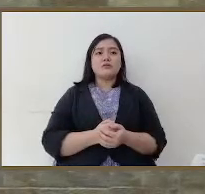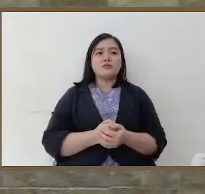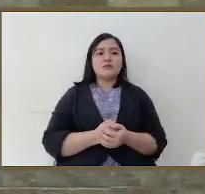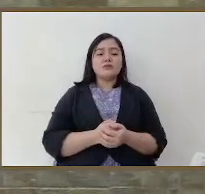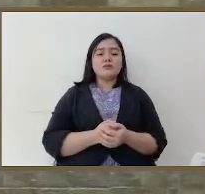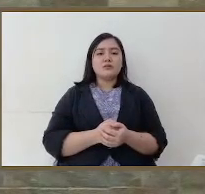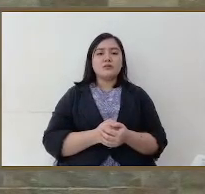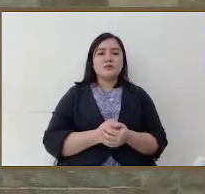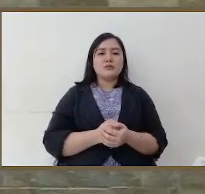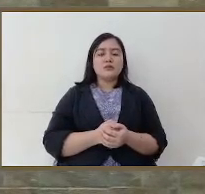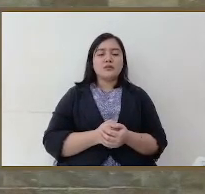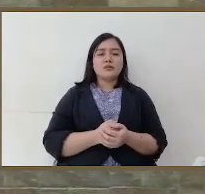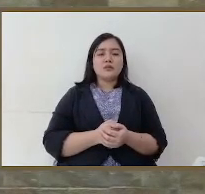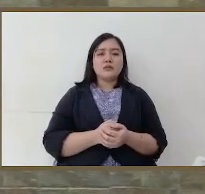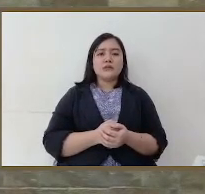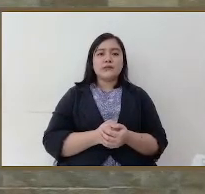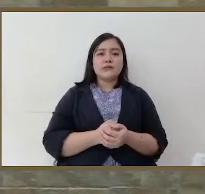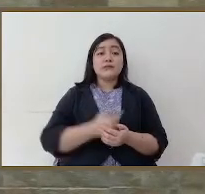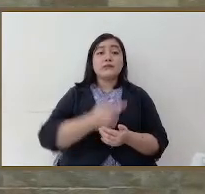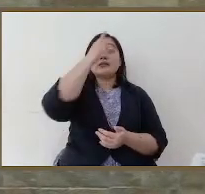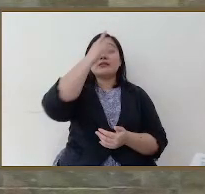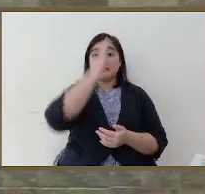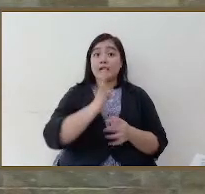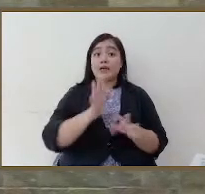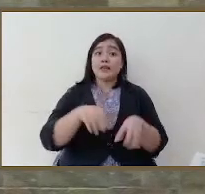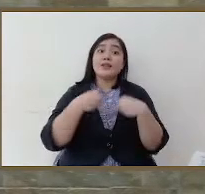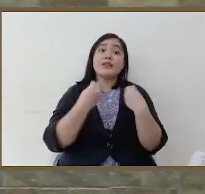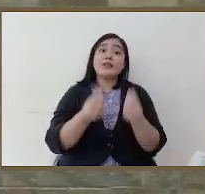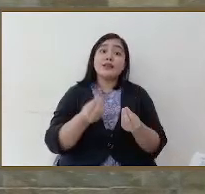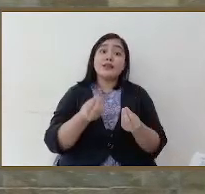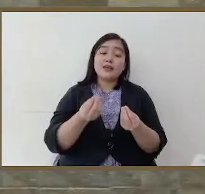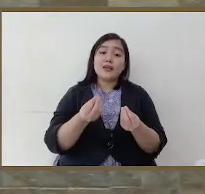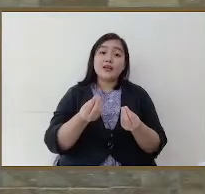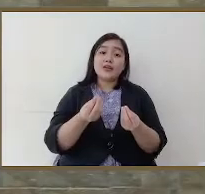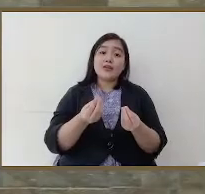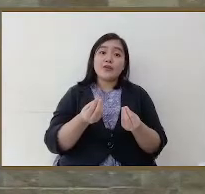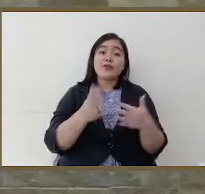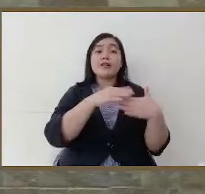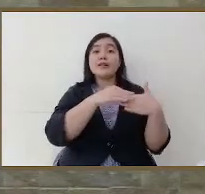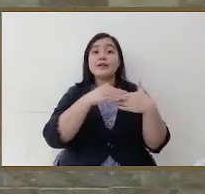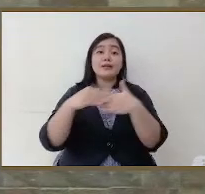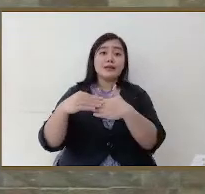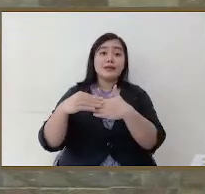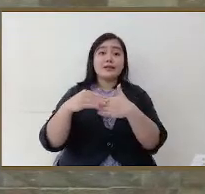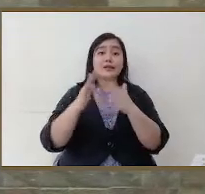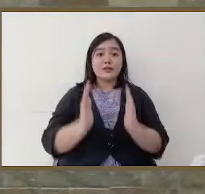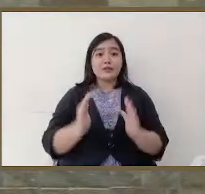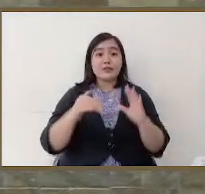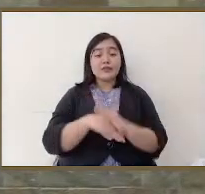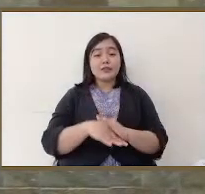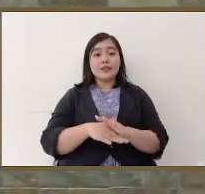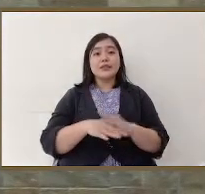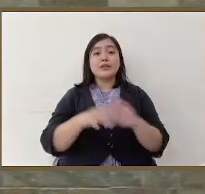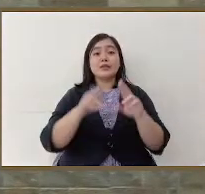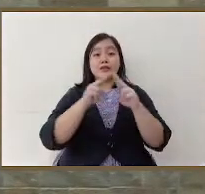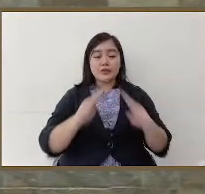Kapatid, binigyan ka, pinagkatiwalaan ka ng Diyos na maging leader in-assign sa iyong anak mo. Hindi mo yan anak. It